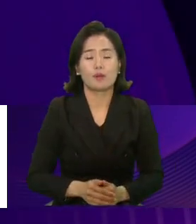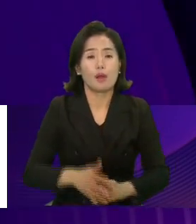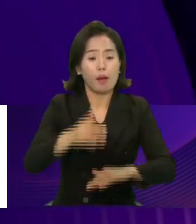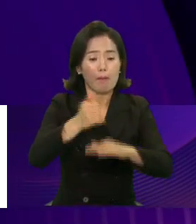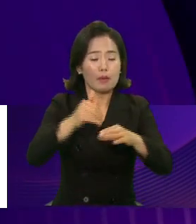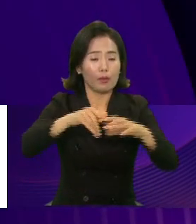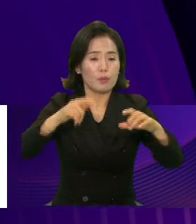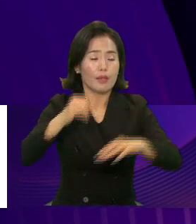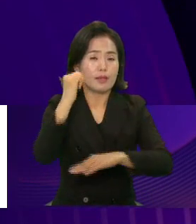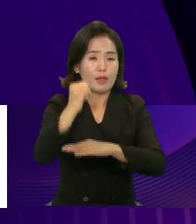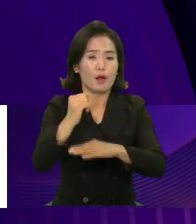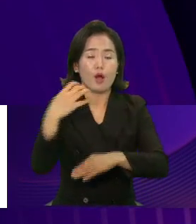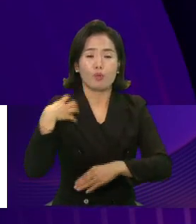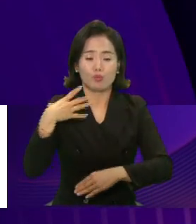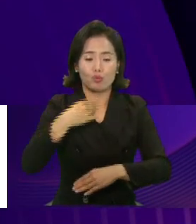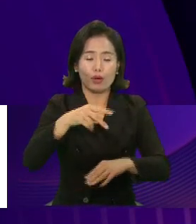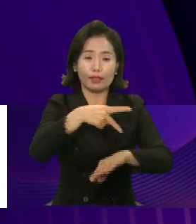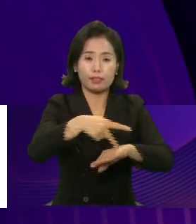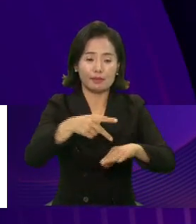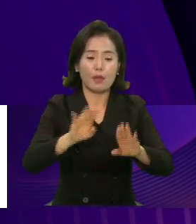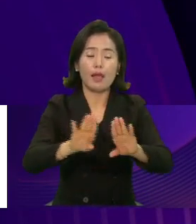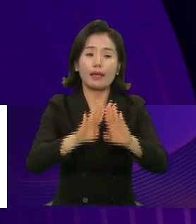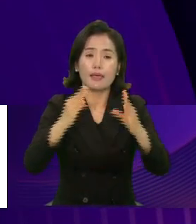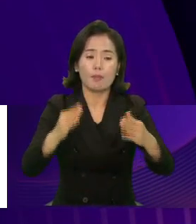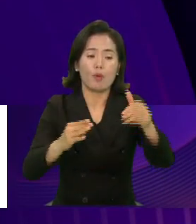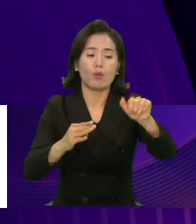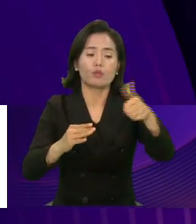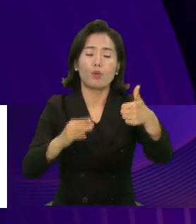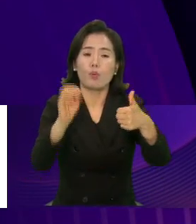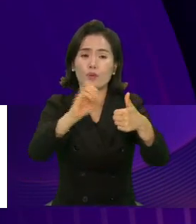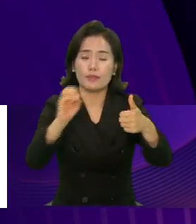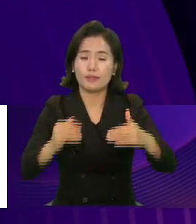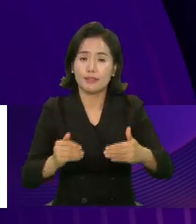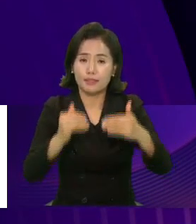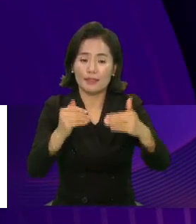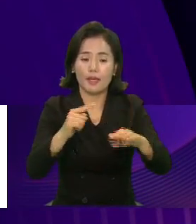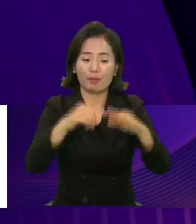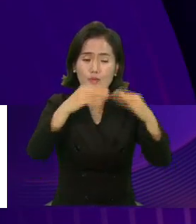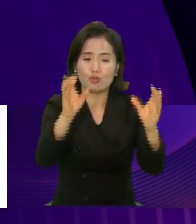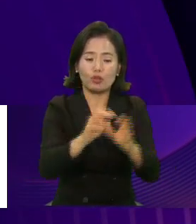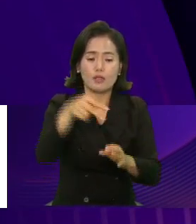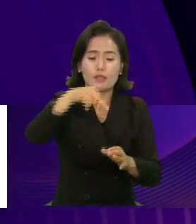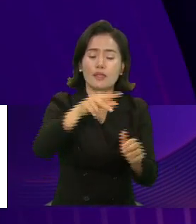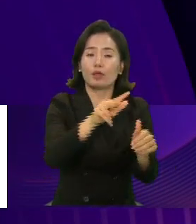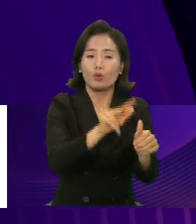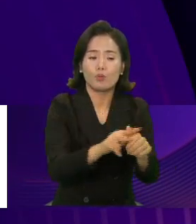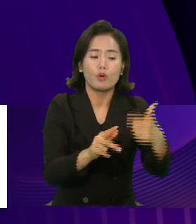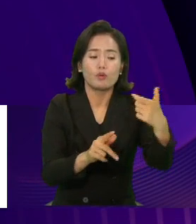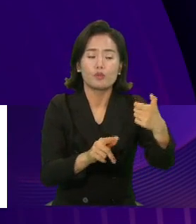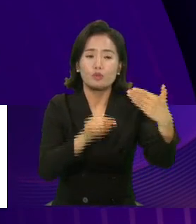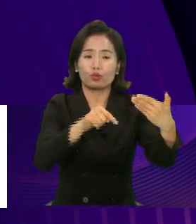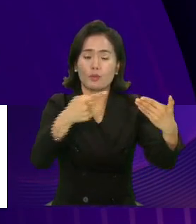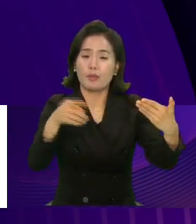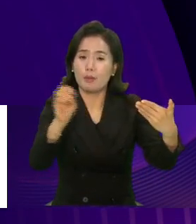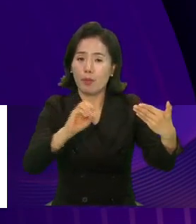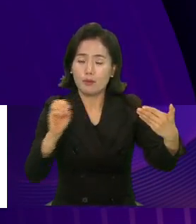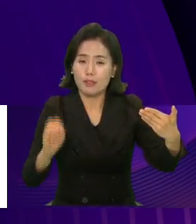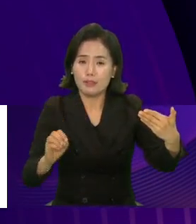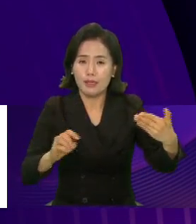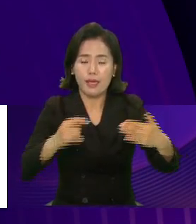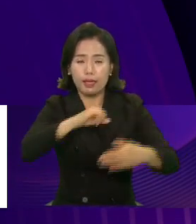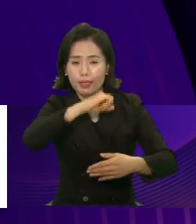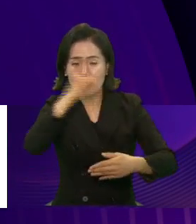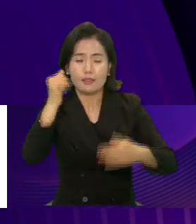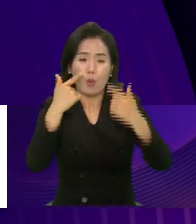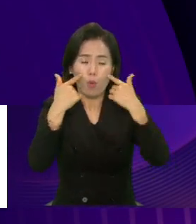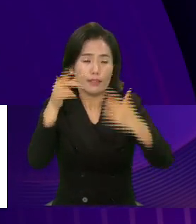마지막 선거구 영암 무안 신안입니다. 개표는 55% 진행됐습니다. 더불어민주당 서삼석 후보 69.1% 득표하며